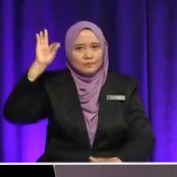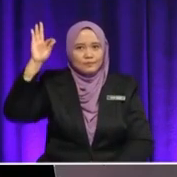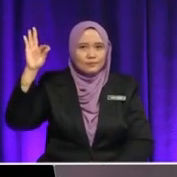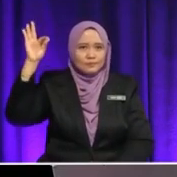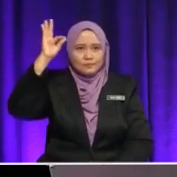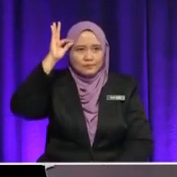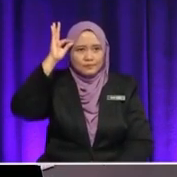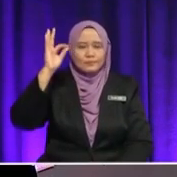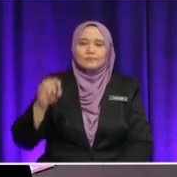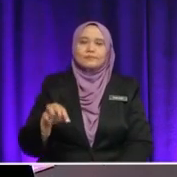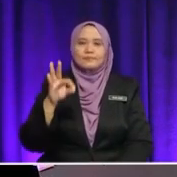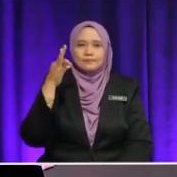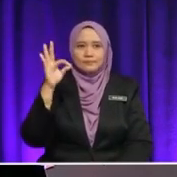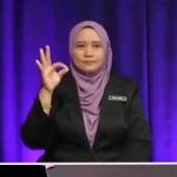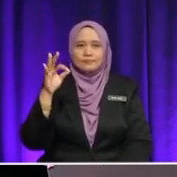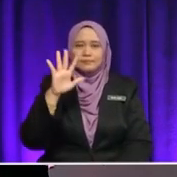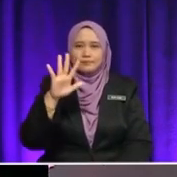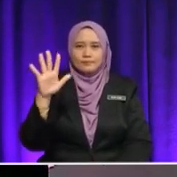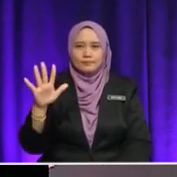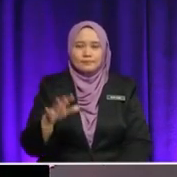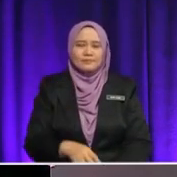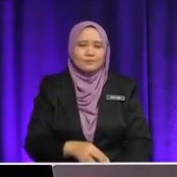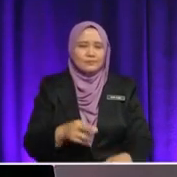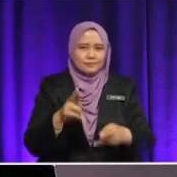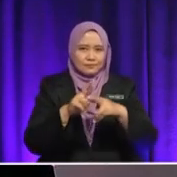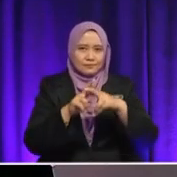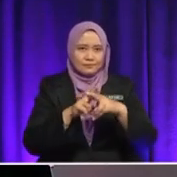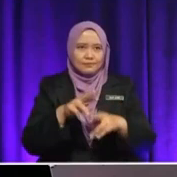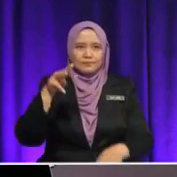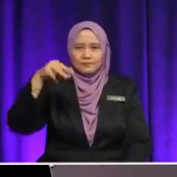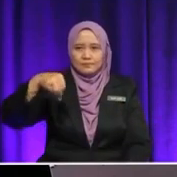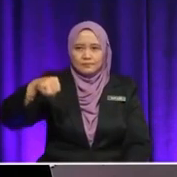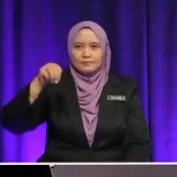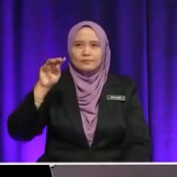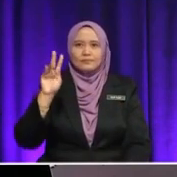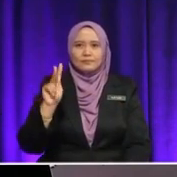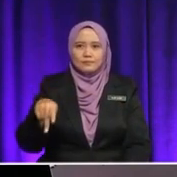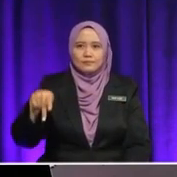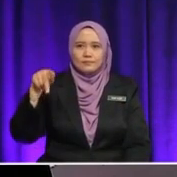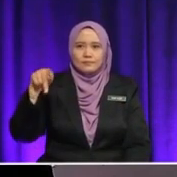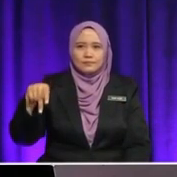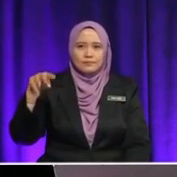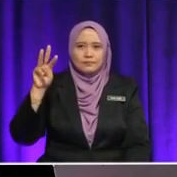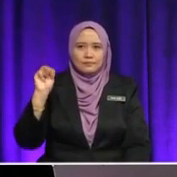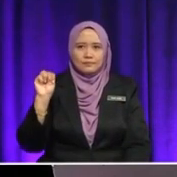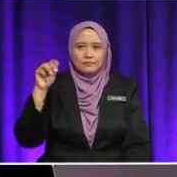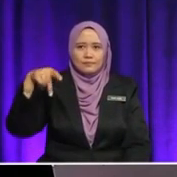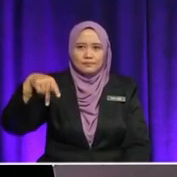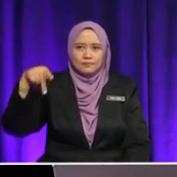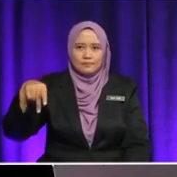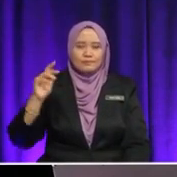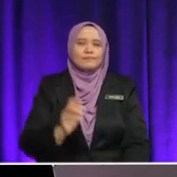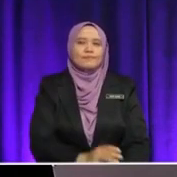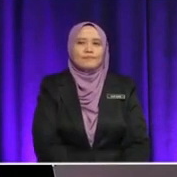raye MVP rodgers panjangnya Majlis perundangan persekutuan terlihat prosesnya Oke